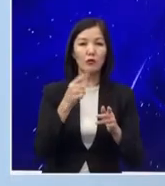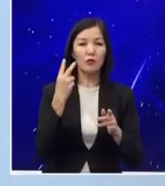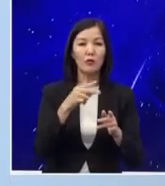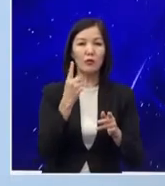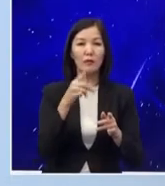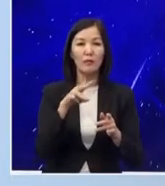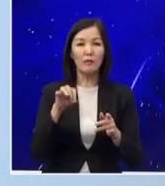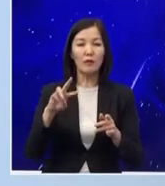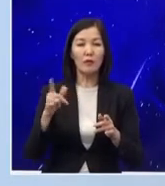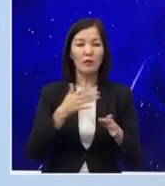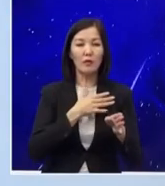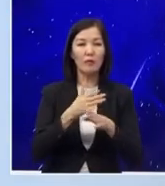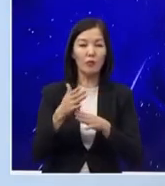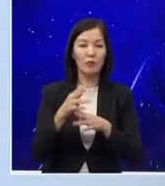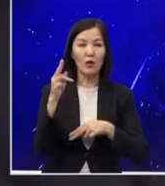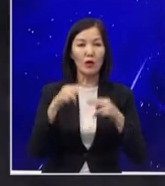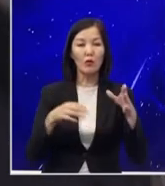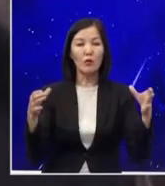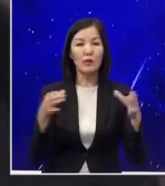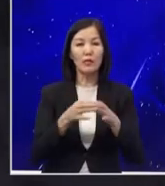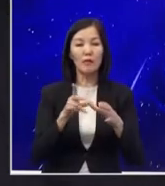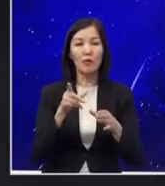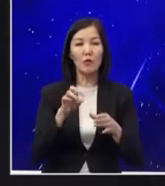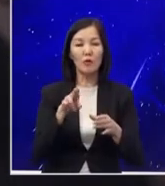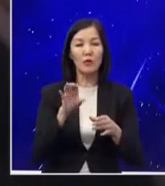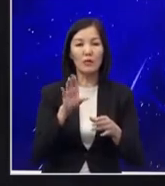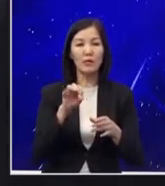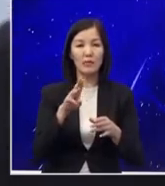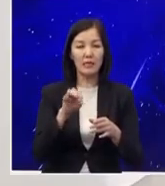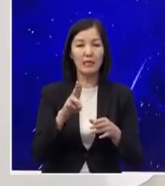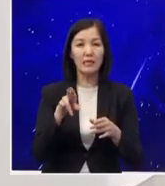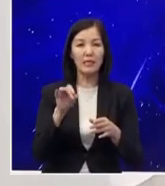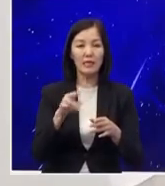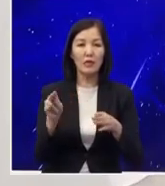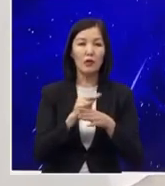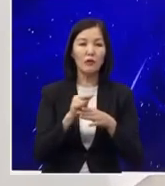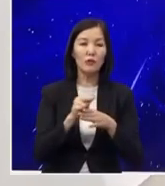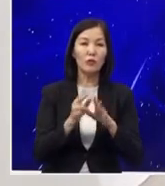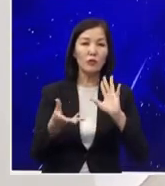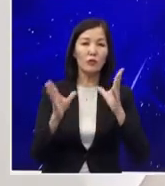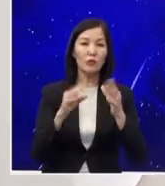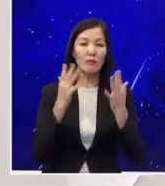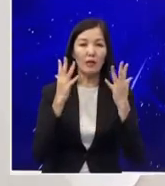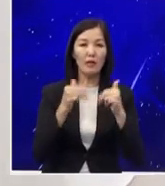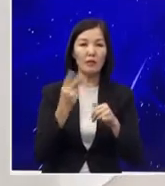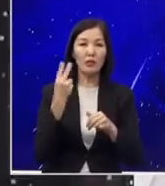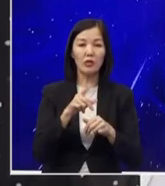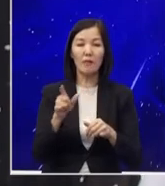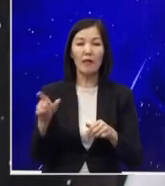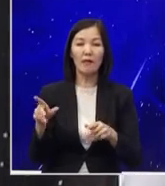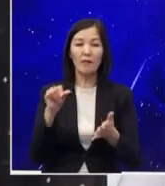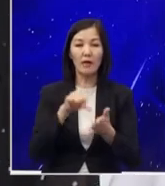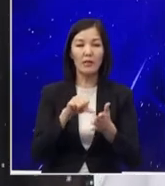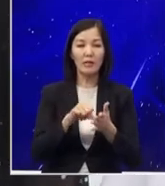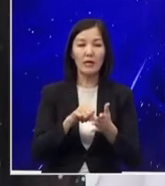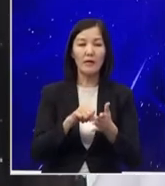миллион теңге бөлініпті. Мердігер мекеме Golden City DS. Жөндеу жұмыстарын жалпы саны 20 адам жүргізген. Оның